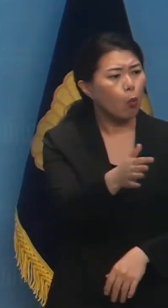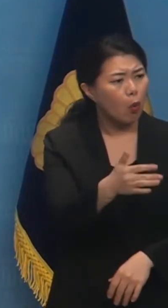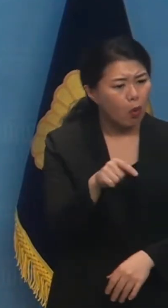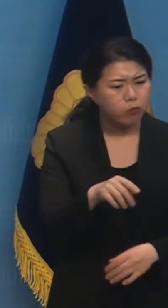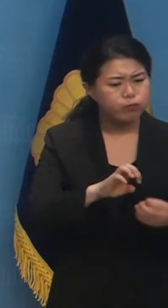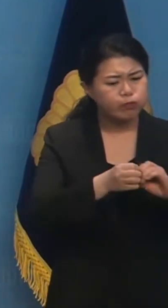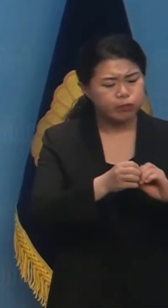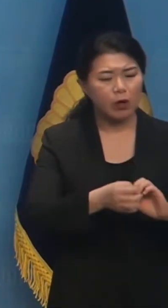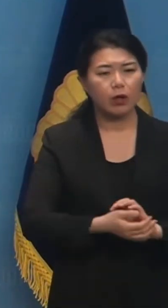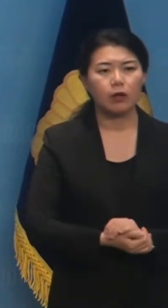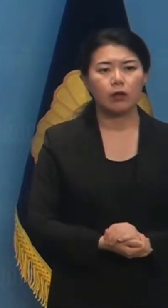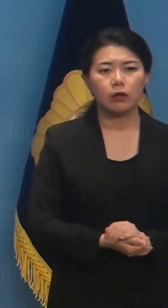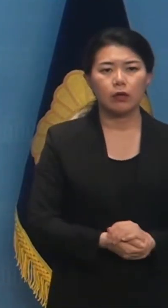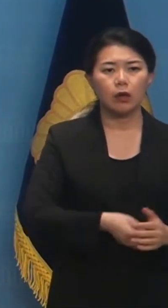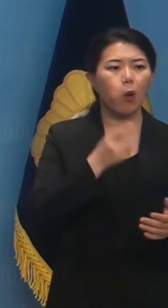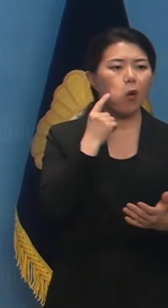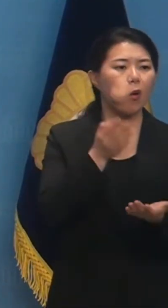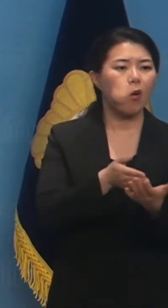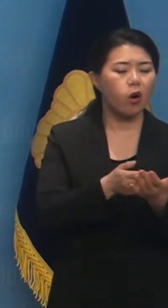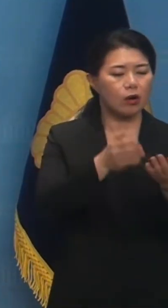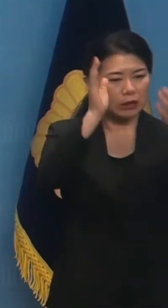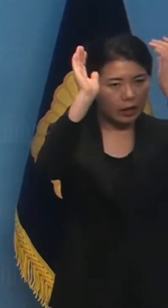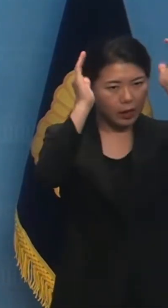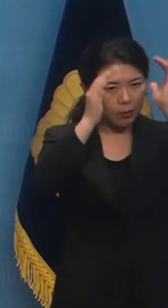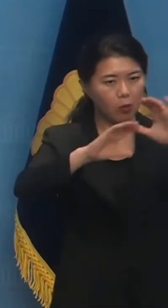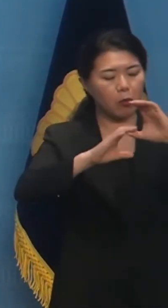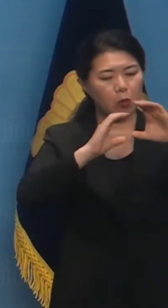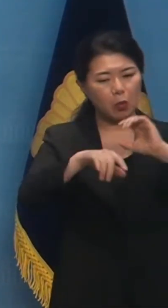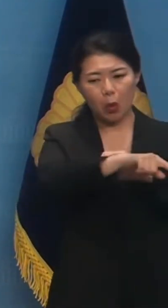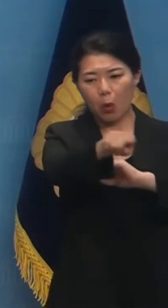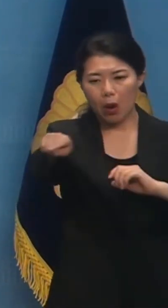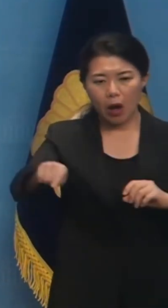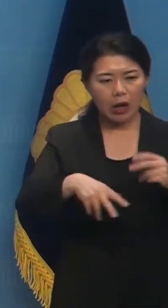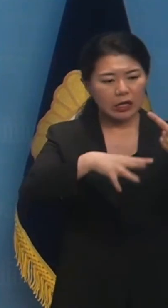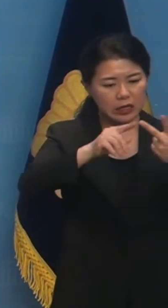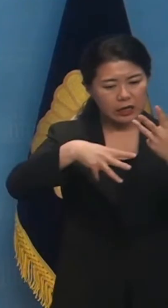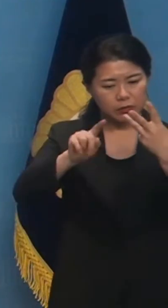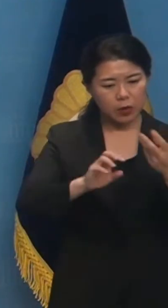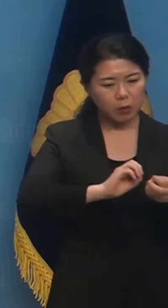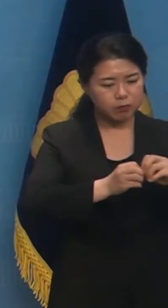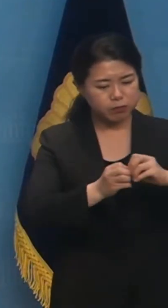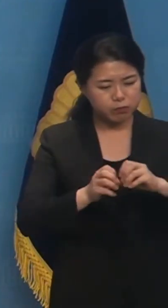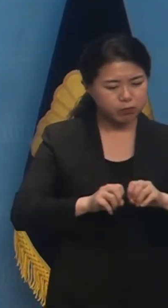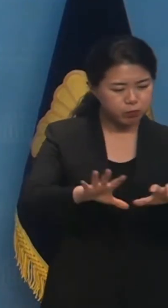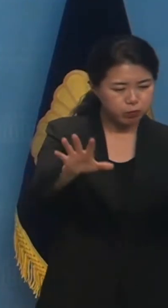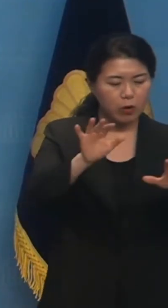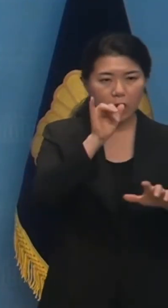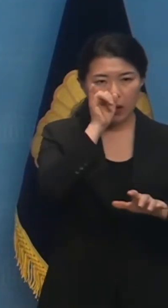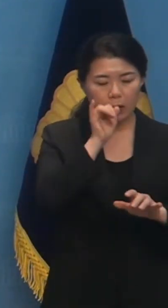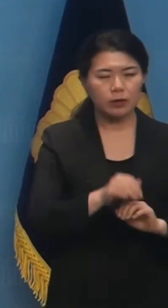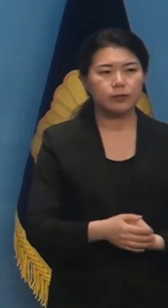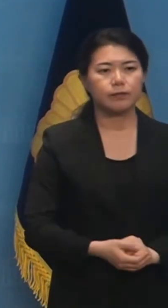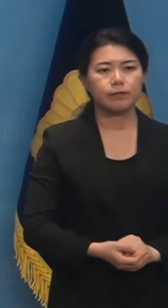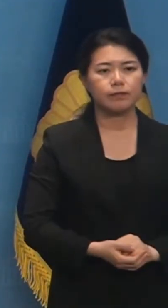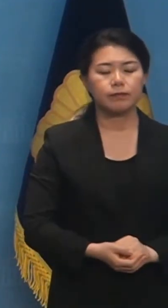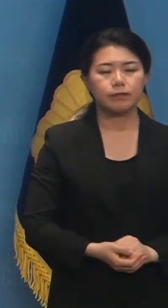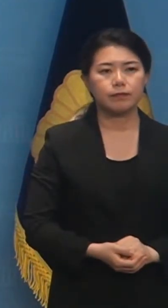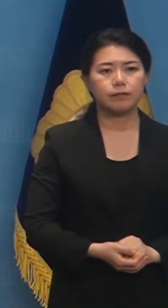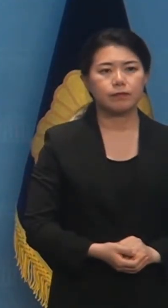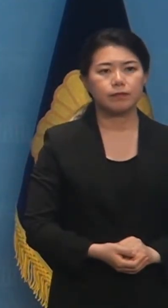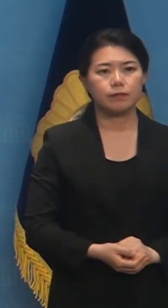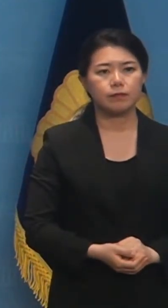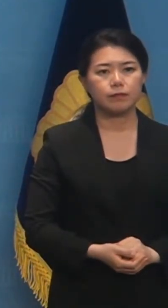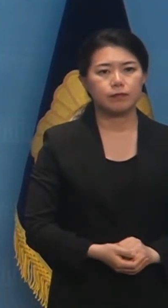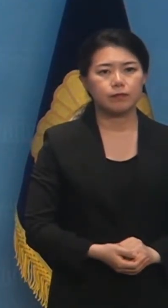명백한 주장입니다. 해당 허위사실은 네이버 및 여러 커뮤니티를 통해 2차, 3차로 가공되어 외국 형태로 유포되고